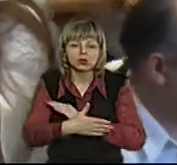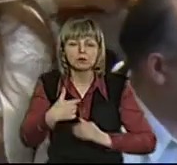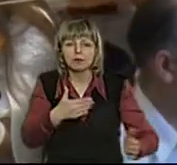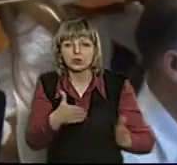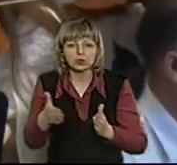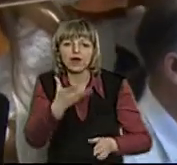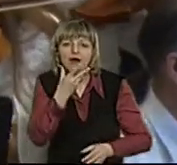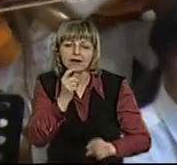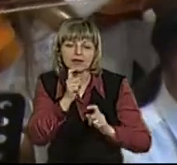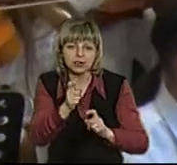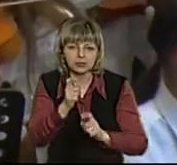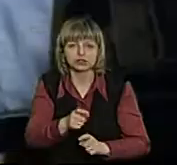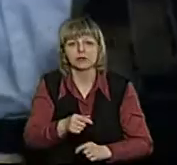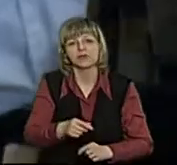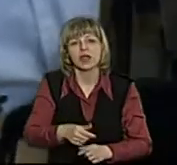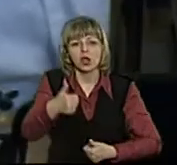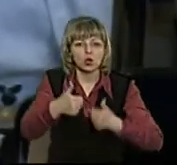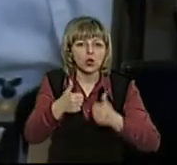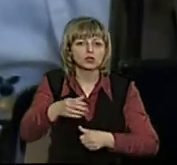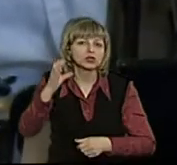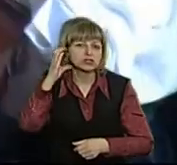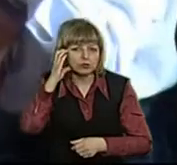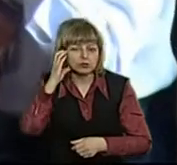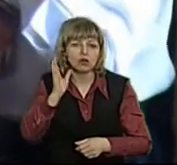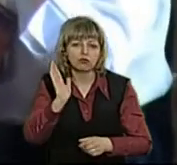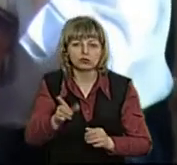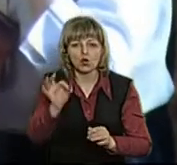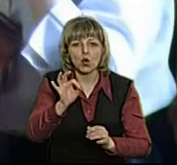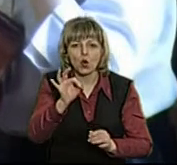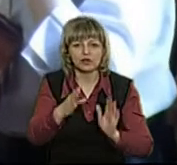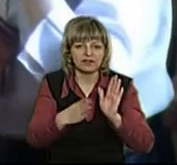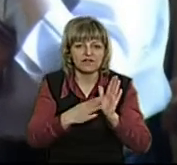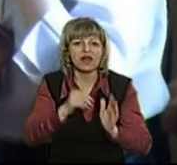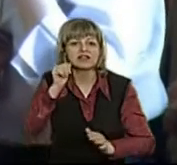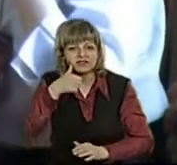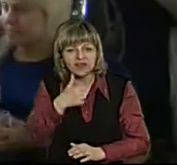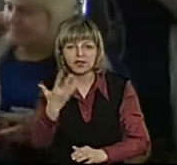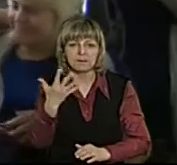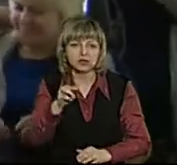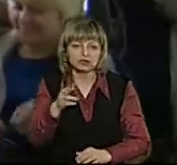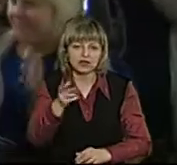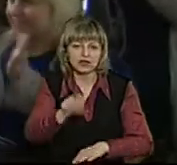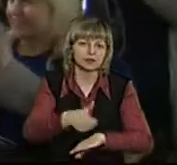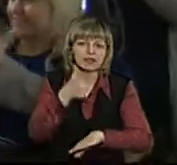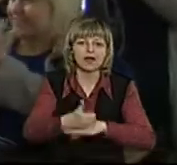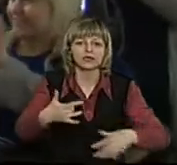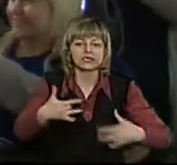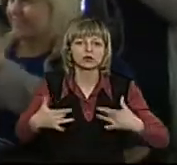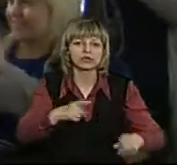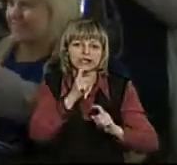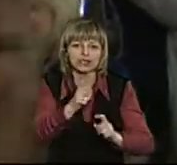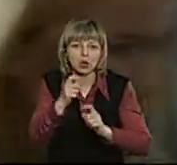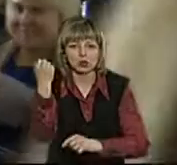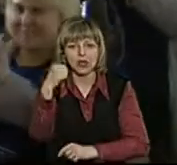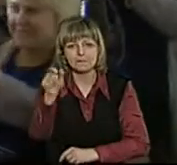подарунки. Конкурсні прослуховування розпочнуться завтра о 9 годині. 5 травня – гала-концерт та нагородження переможців.